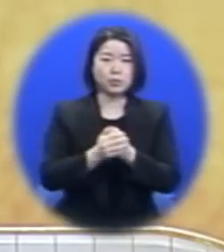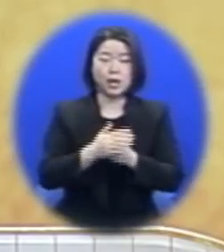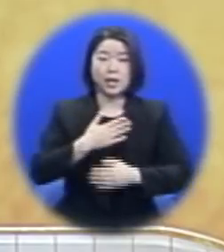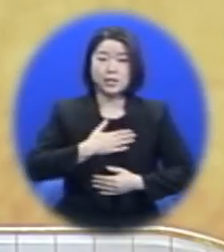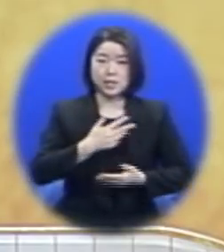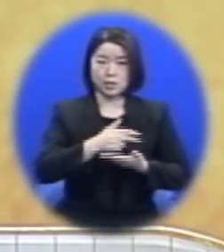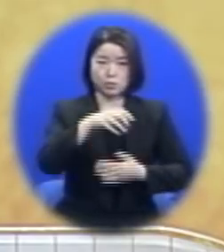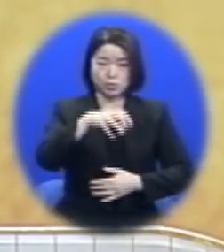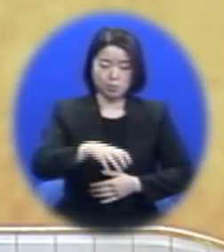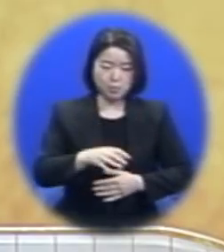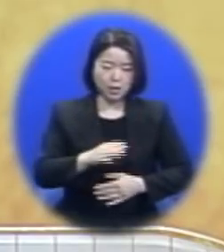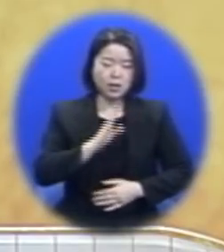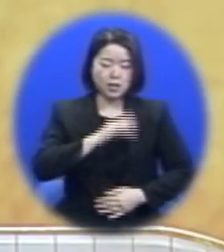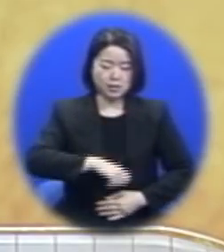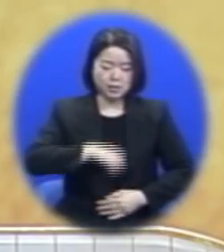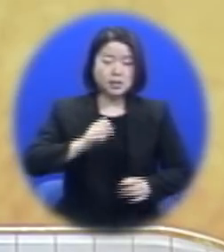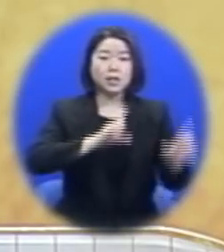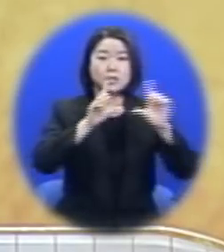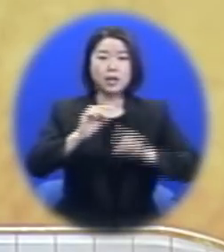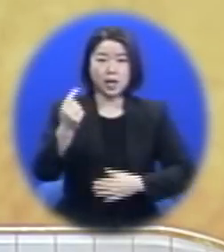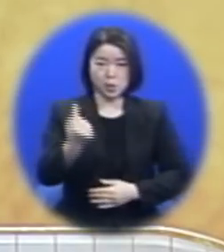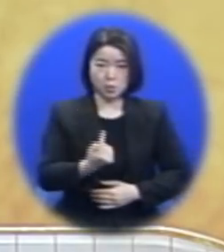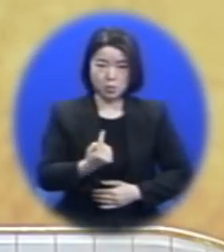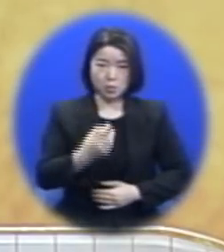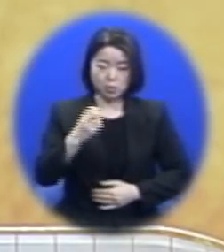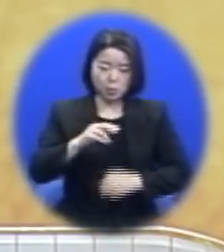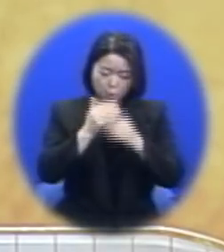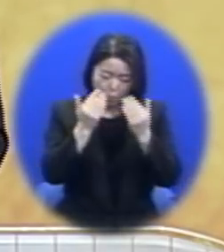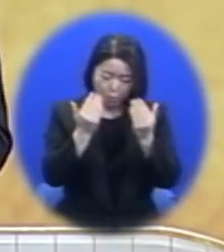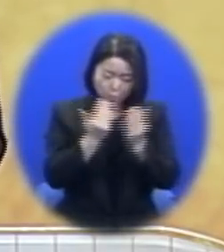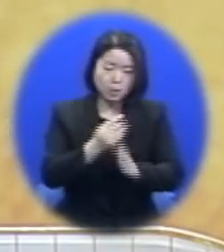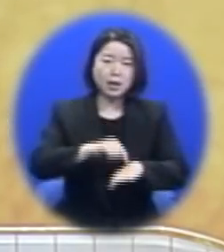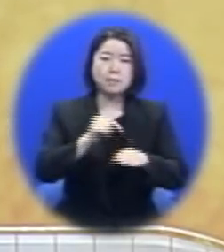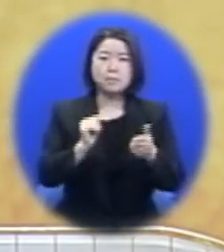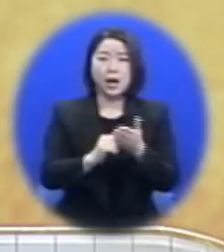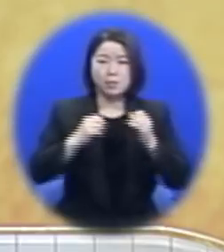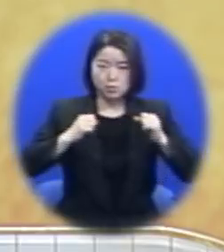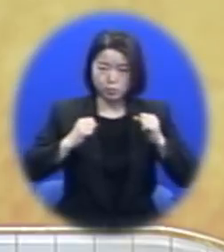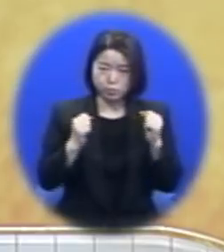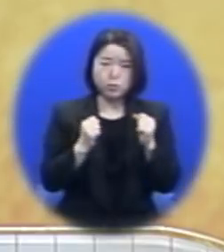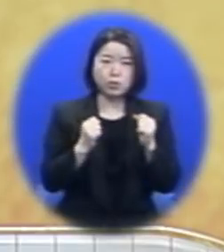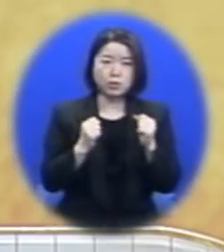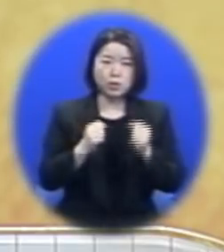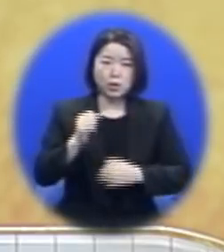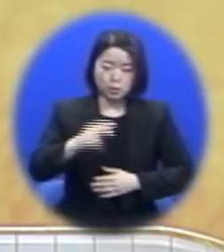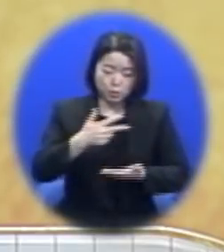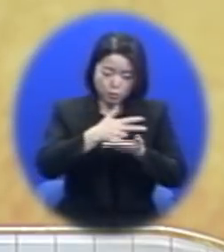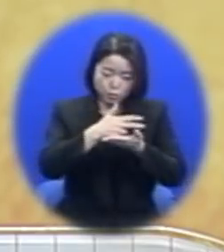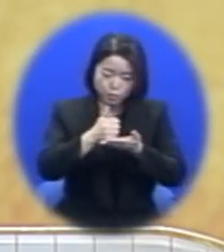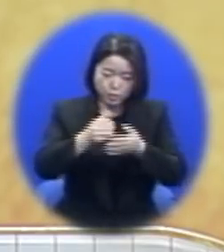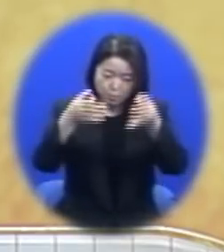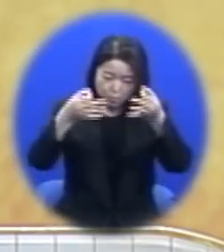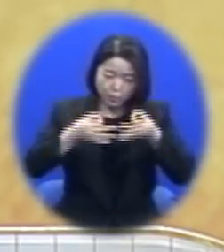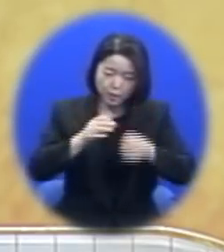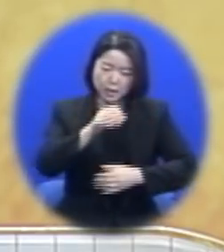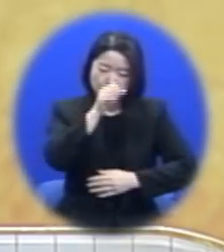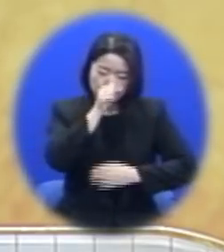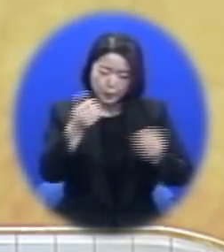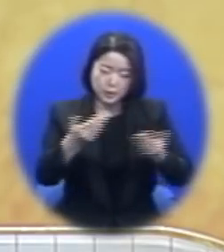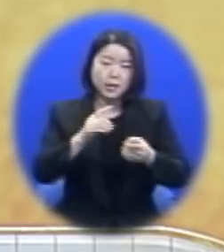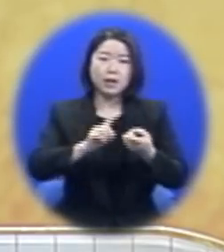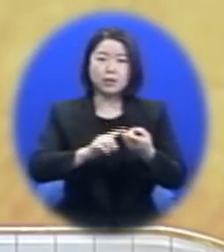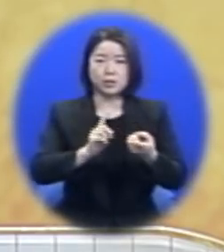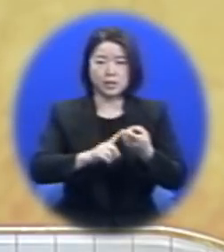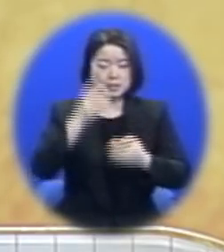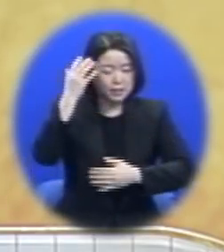앞에서 진실하게 살아온 것과 온전한 마음으로 순종한 것과 주님께서 보시기에 선한 일 한 것을